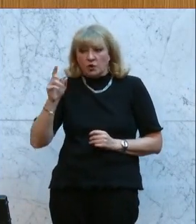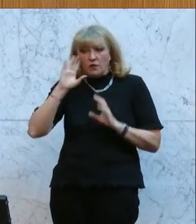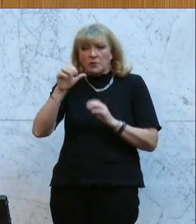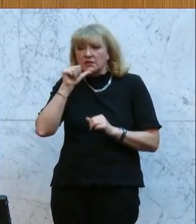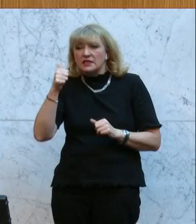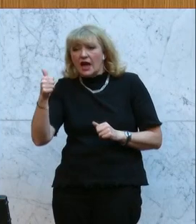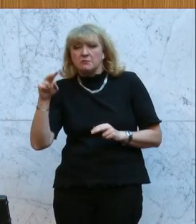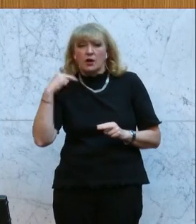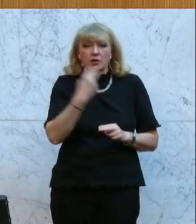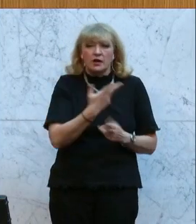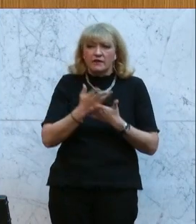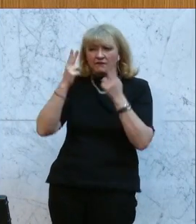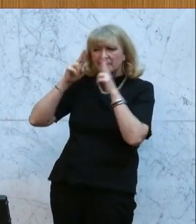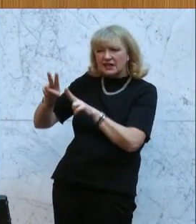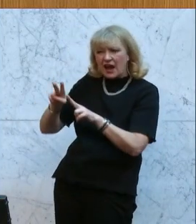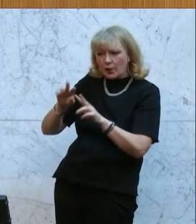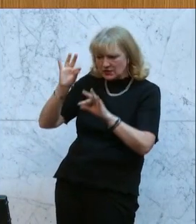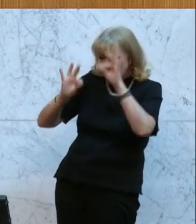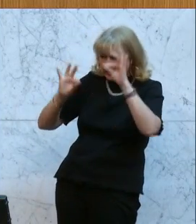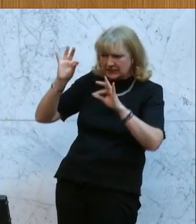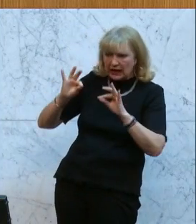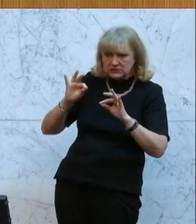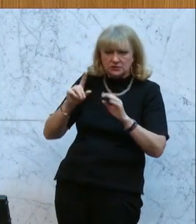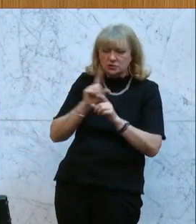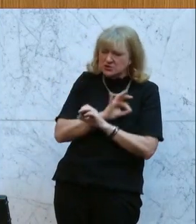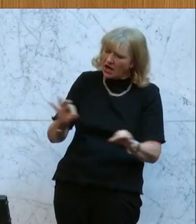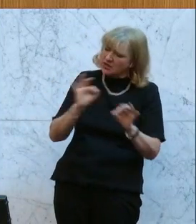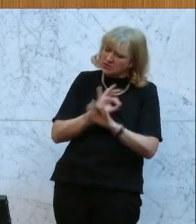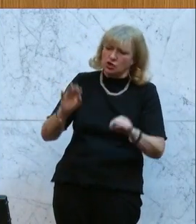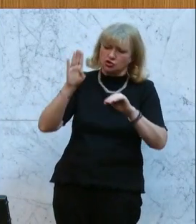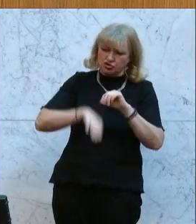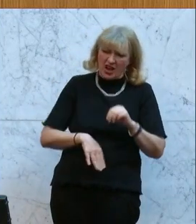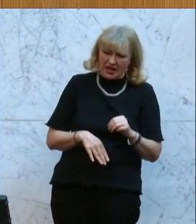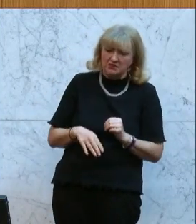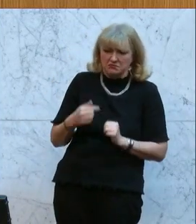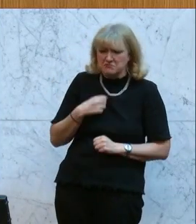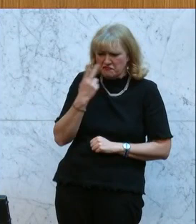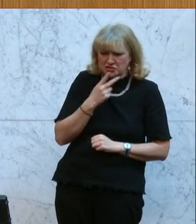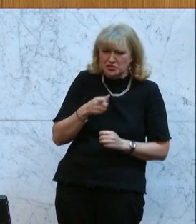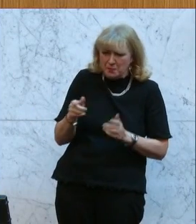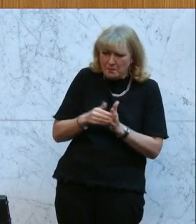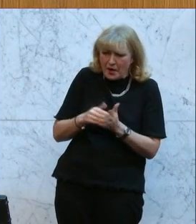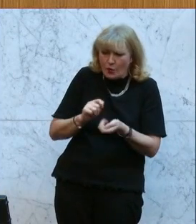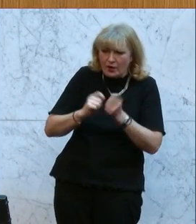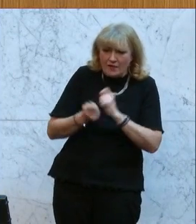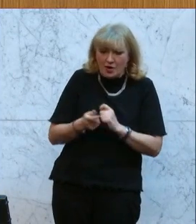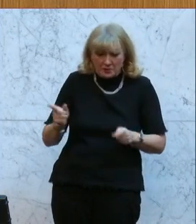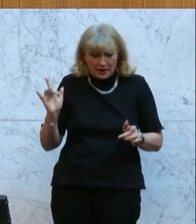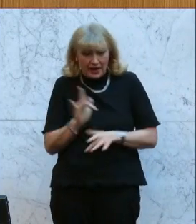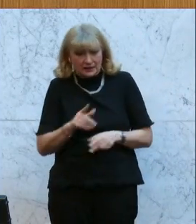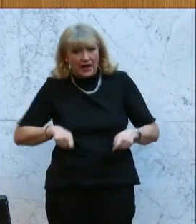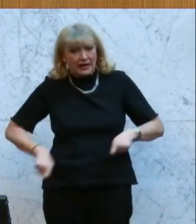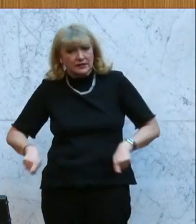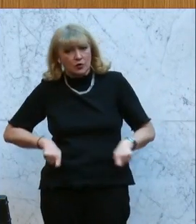der Vertrauensindex der Bevölkerung desaströs ist, was ich verstehen kann, und nach Reformen schreit. Dass es ein